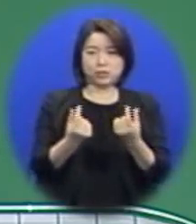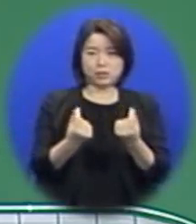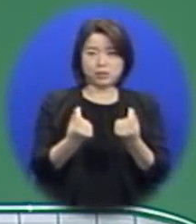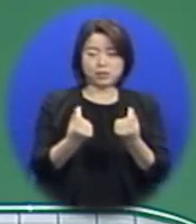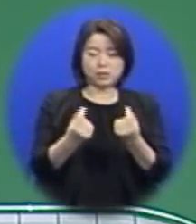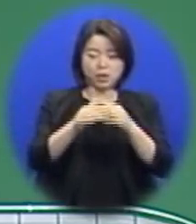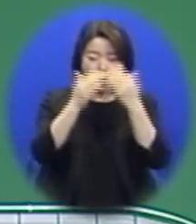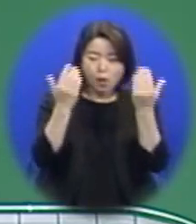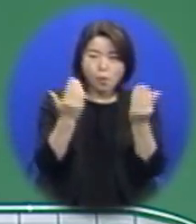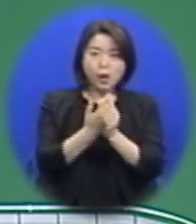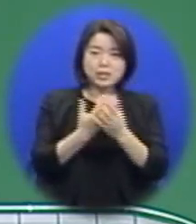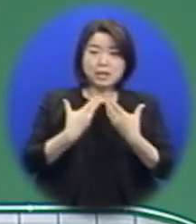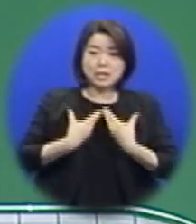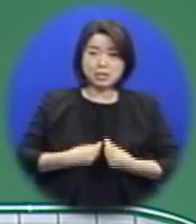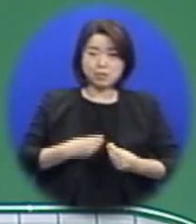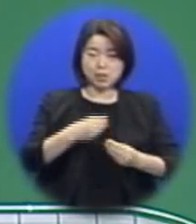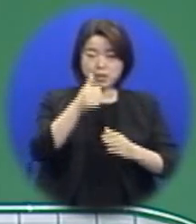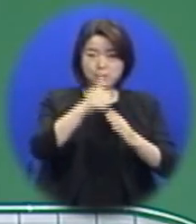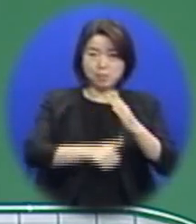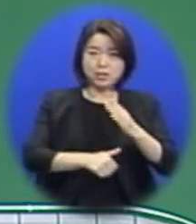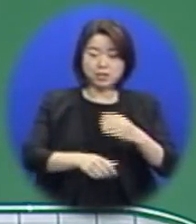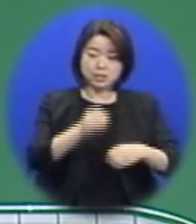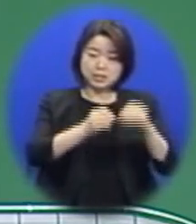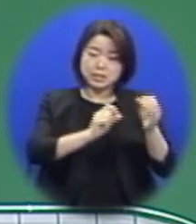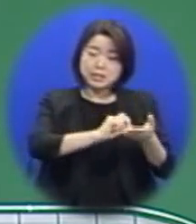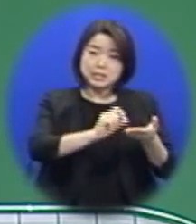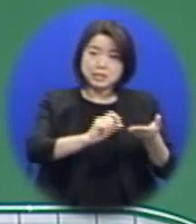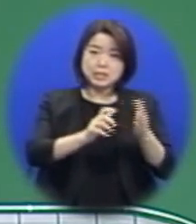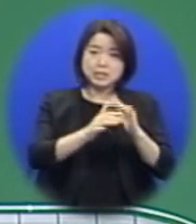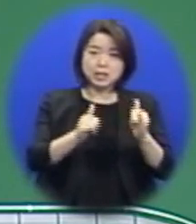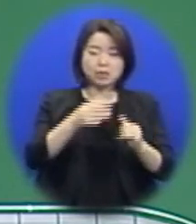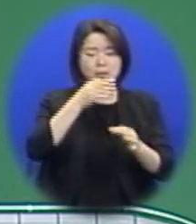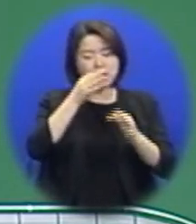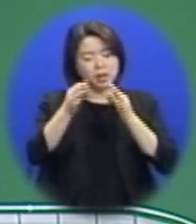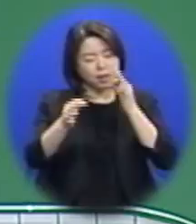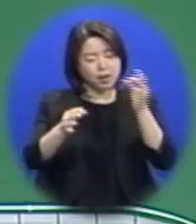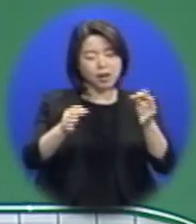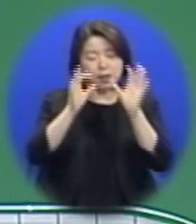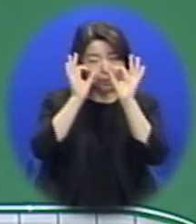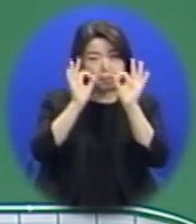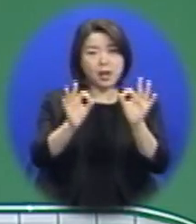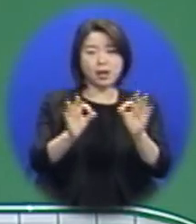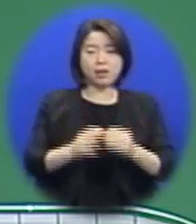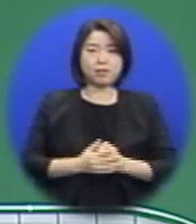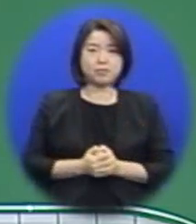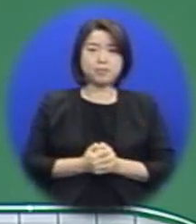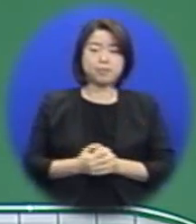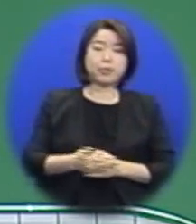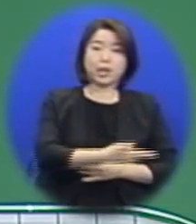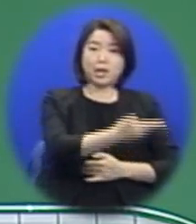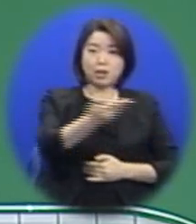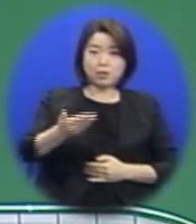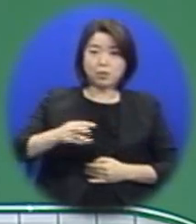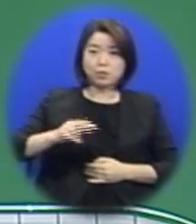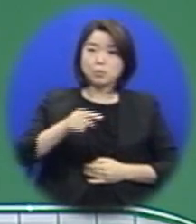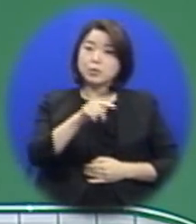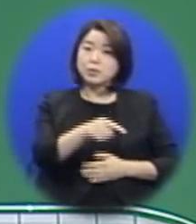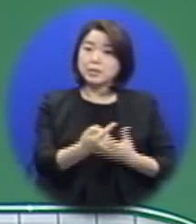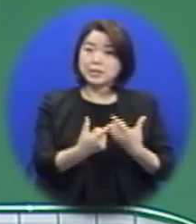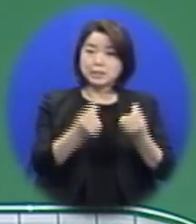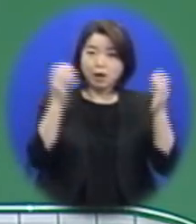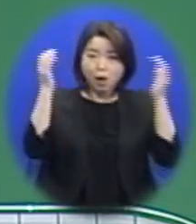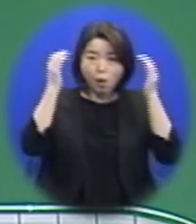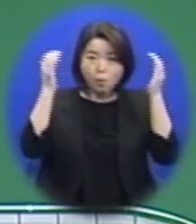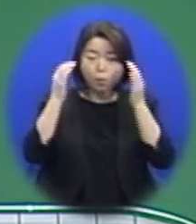있는 이 시편 기자의 탄식을 우리가 봅니다. 여러분, 여러분도 이런 고난을